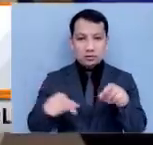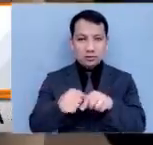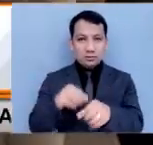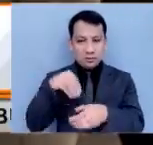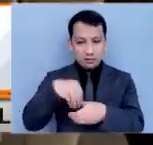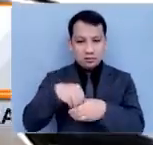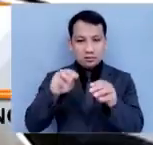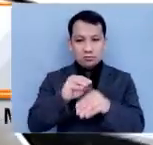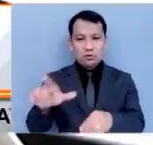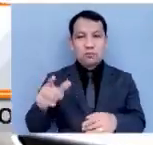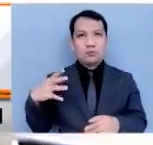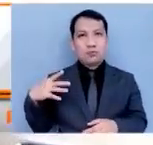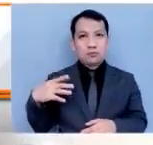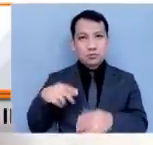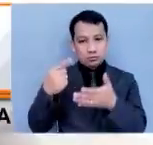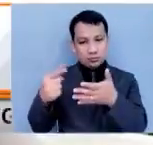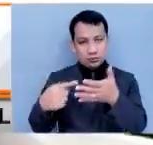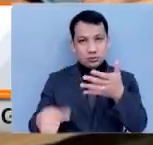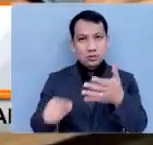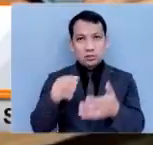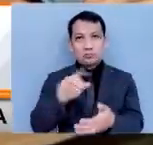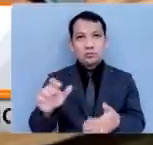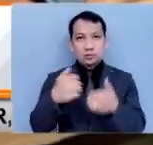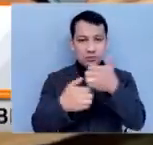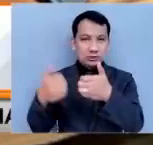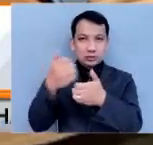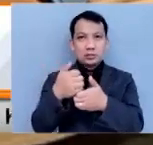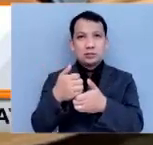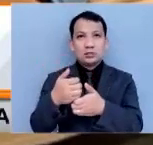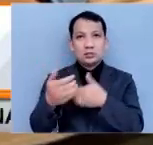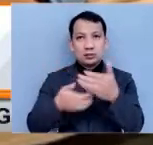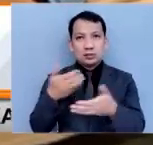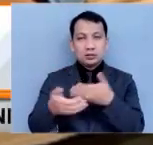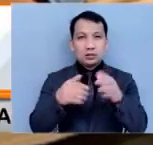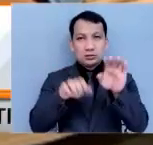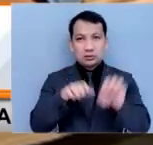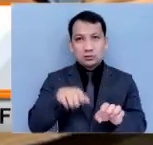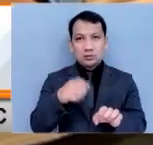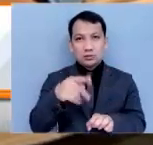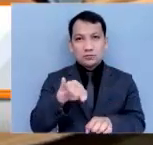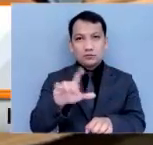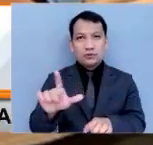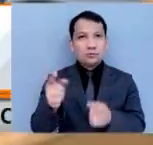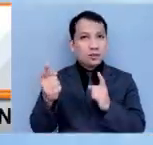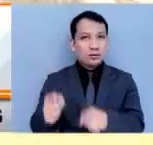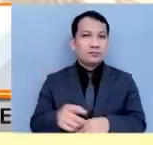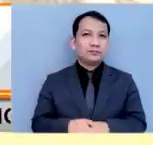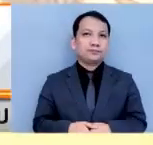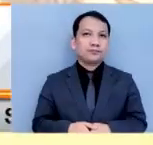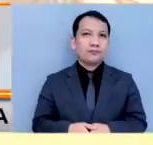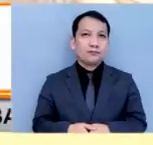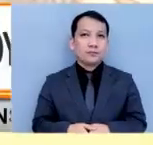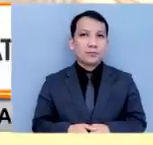ng mall habang nag-i-inspeksyon ang mga mall engineer. Nakasalang na sa evaluation si Fiel ng mga sandaling iyon. Hindi lang po